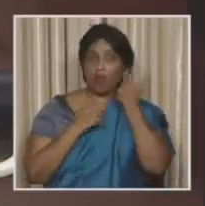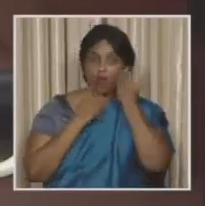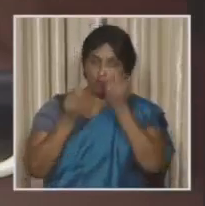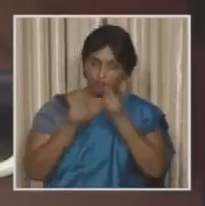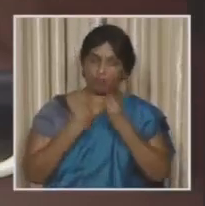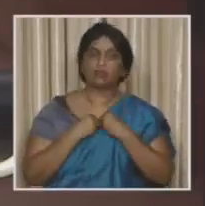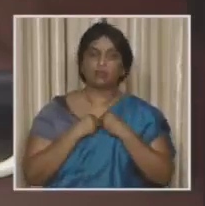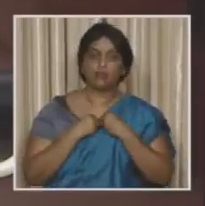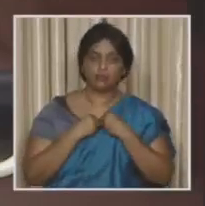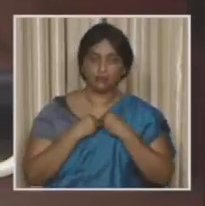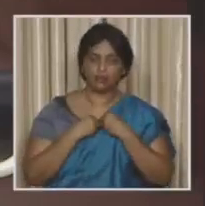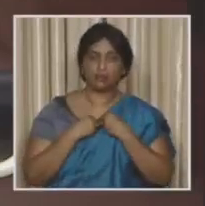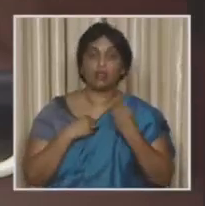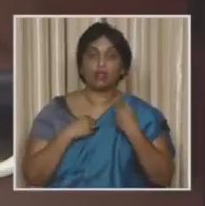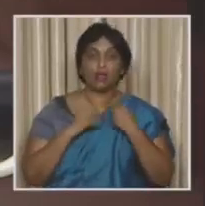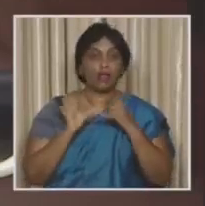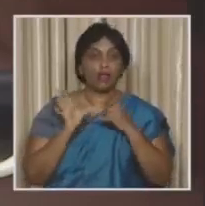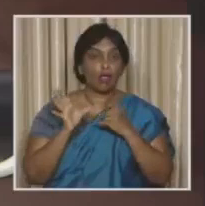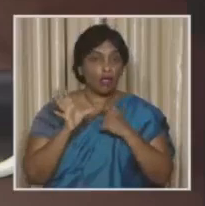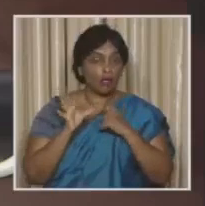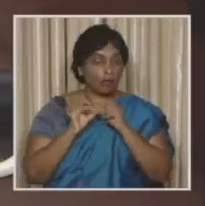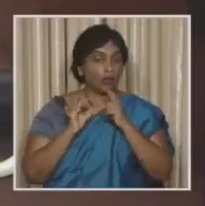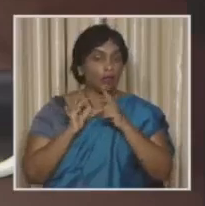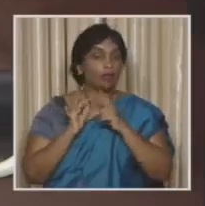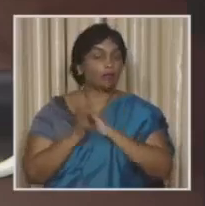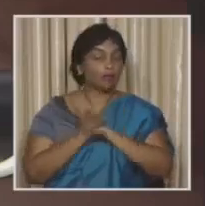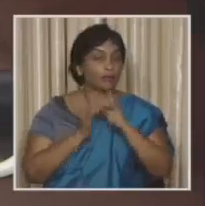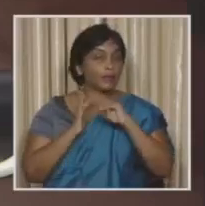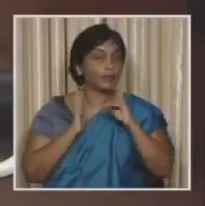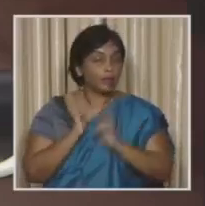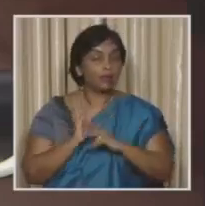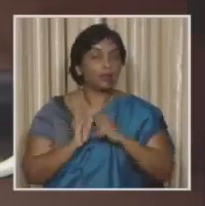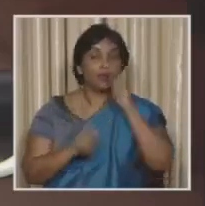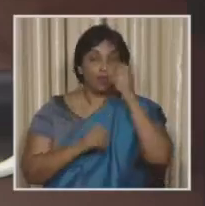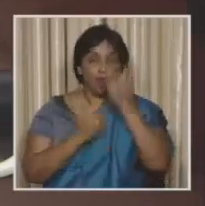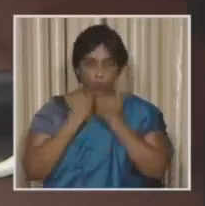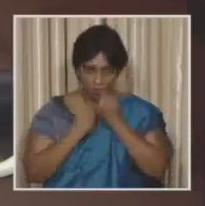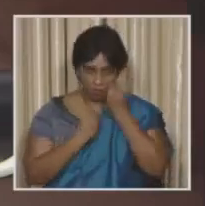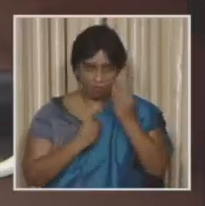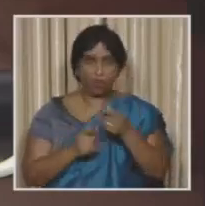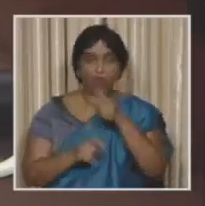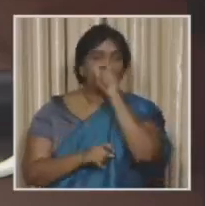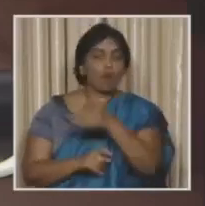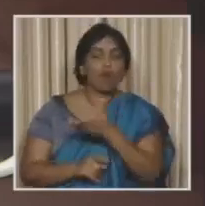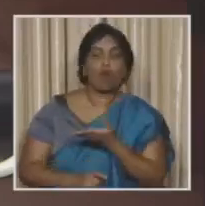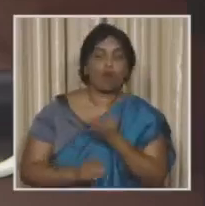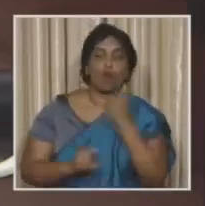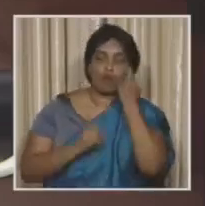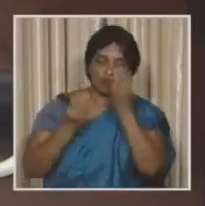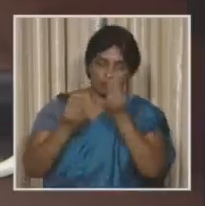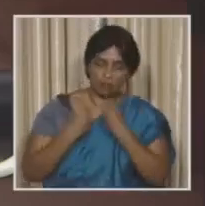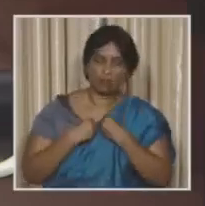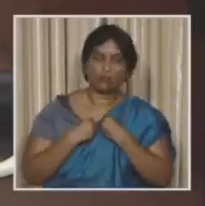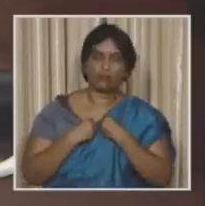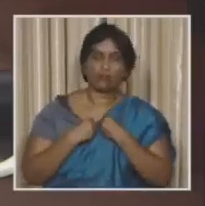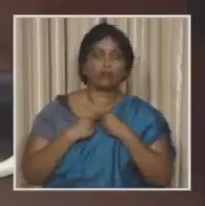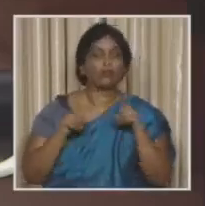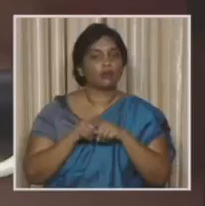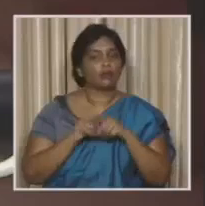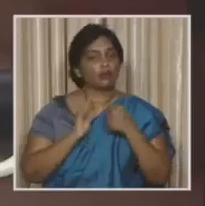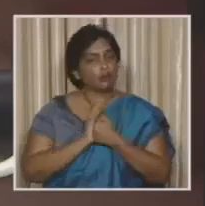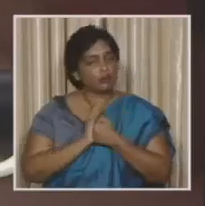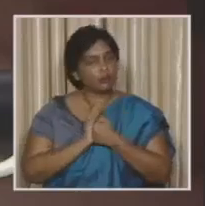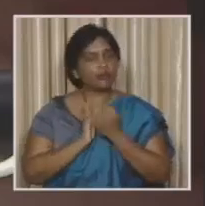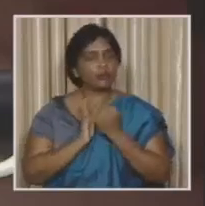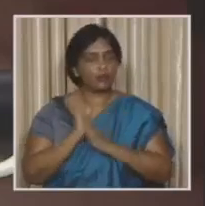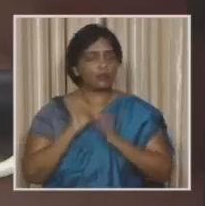දෙන්න. අවසන් කරන්න. අභිහින් කියන පුද්ගලයා ඒ සඳහා උපදෙස් ලබා දුන්නාද? ඔහු කවුද? අපිට හොයලා දෙන්න. ඒ නිසා ගරු මන්ත්‍රීතුමා